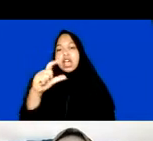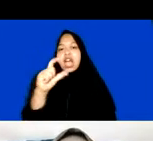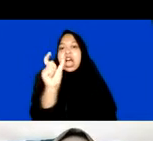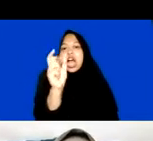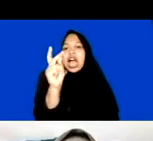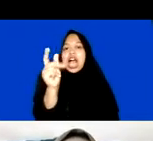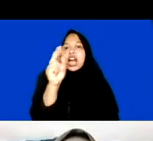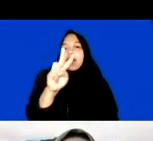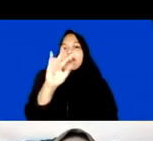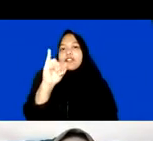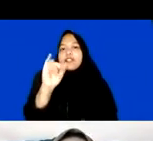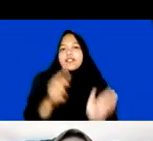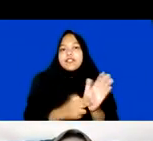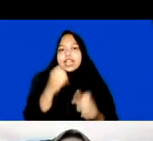gambar